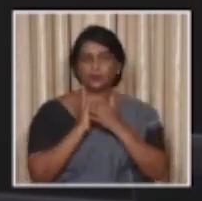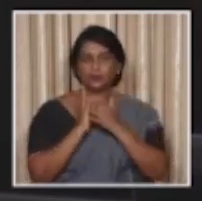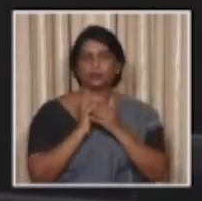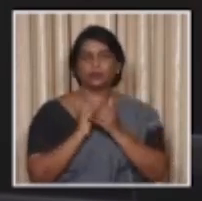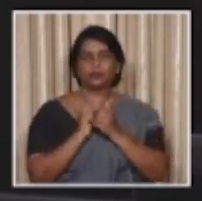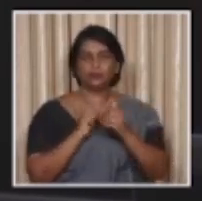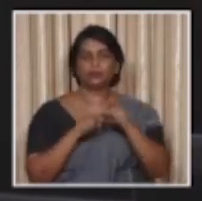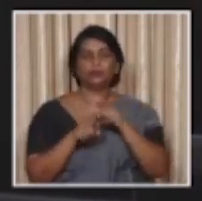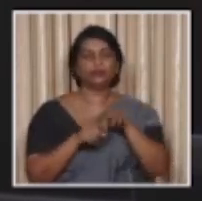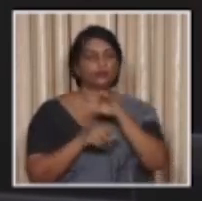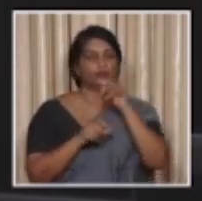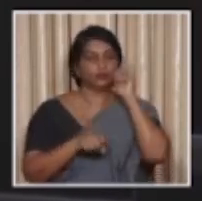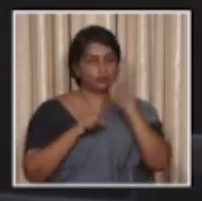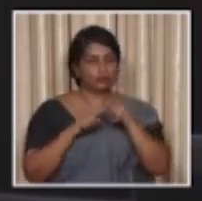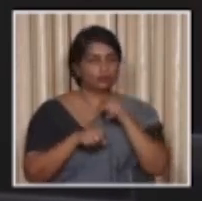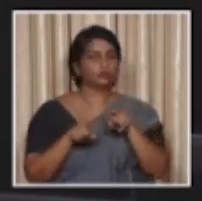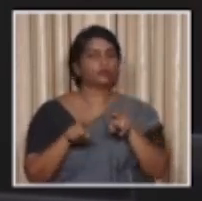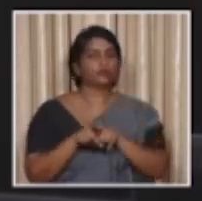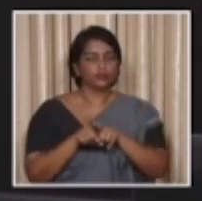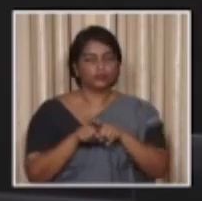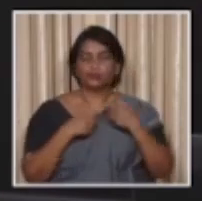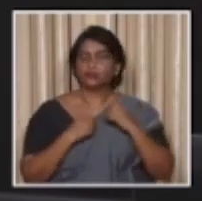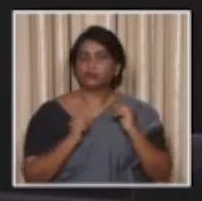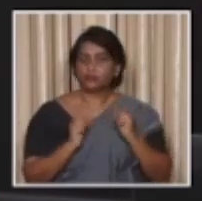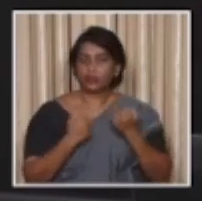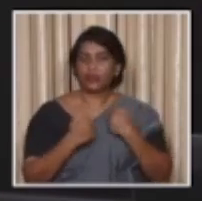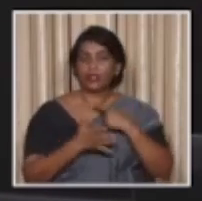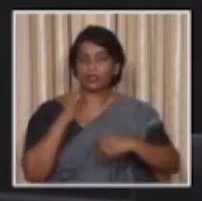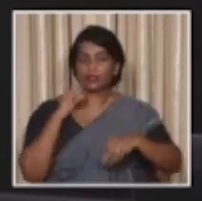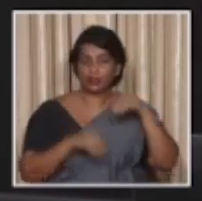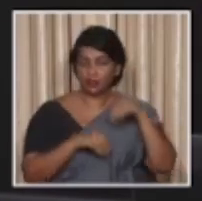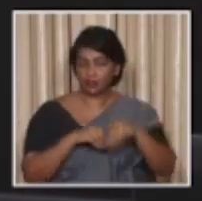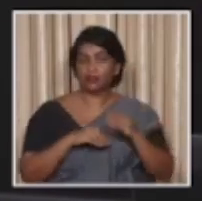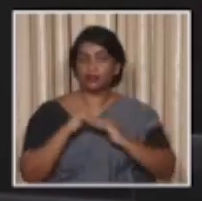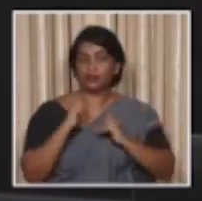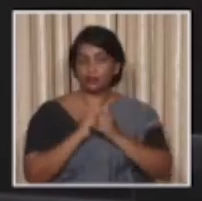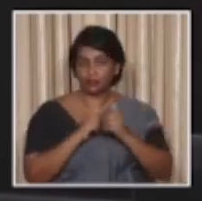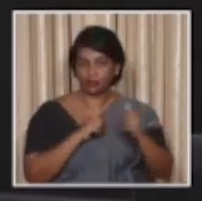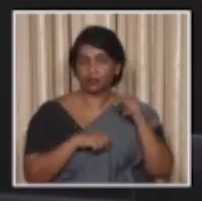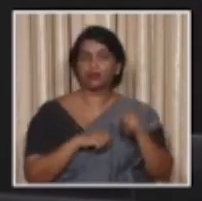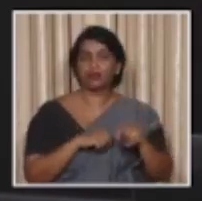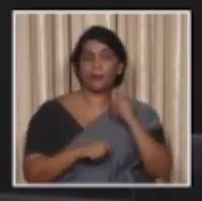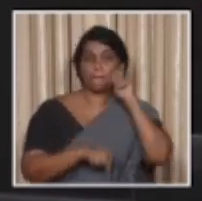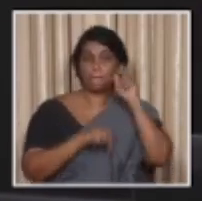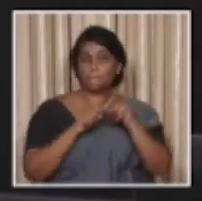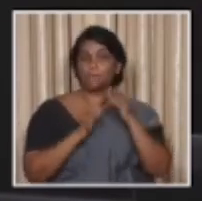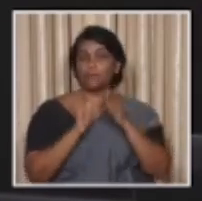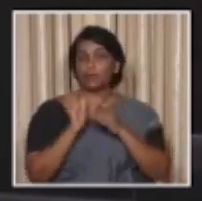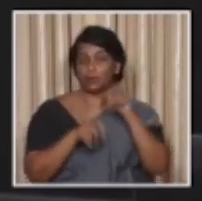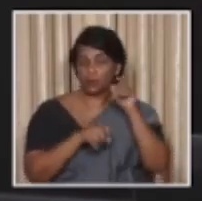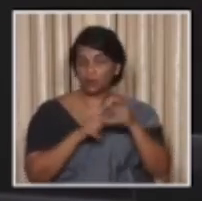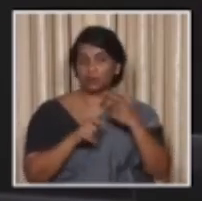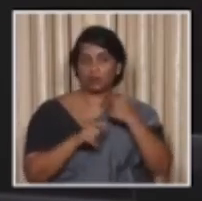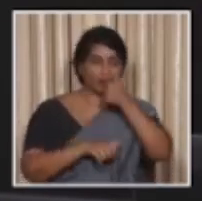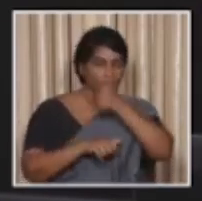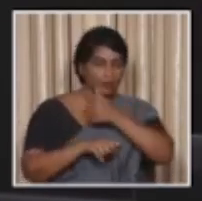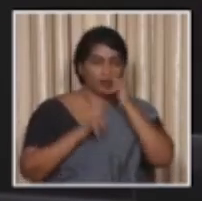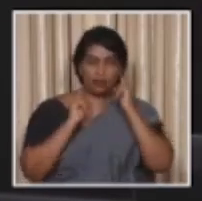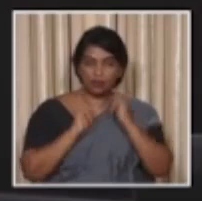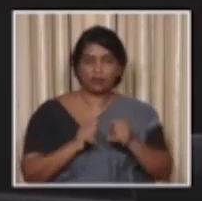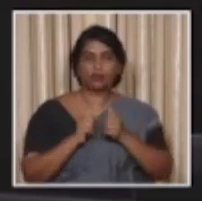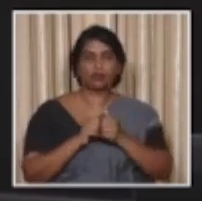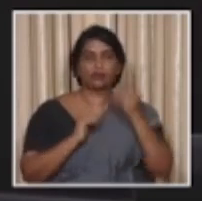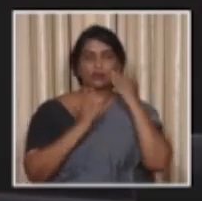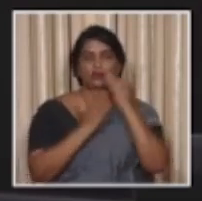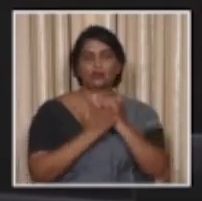වෙන හුඟක් දෙනෙක් උත්සාහ කරනවා අපේ දේශපාලන ක්‍රියාකාරකම් වල නිරත වෙන මහජන නියෝජිතයා මංකොල්ලකාරයා හොරා